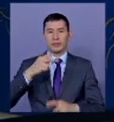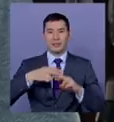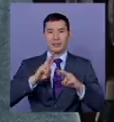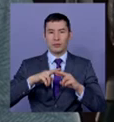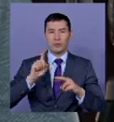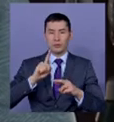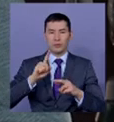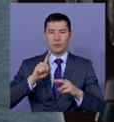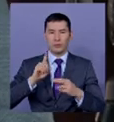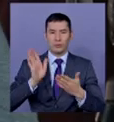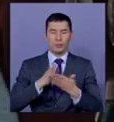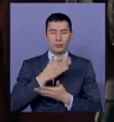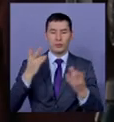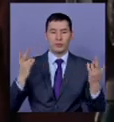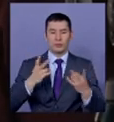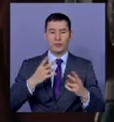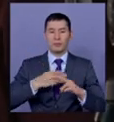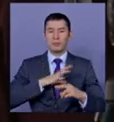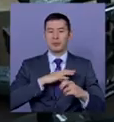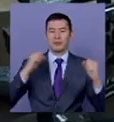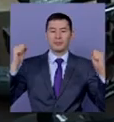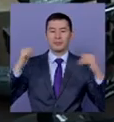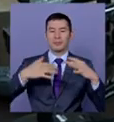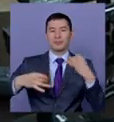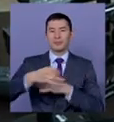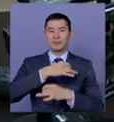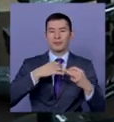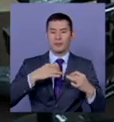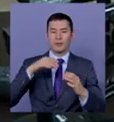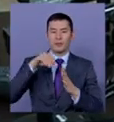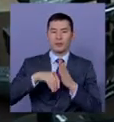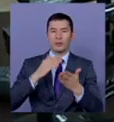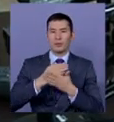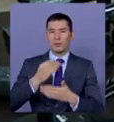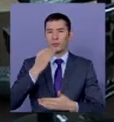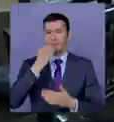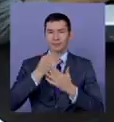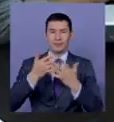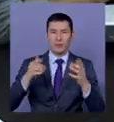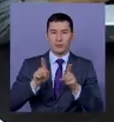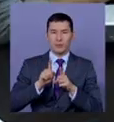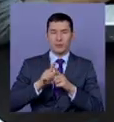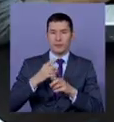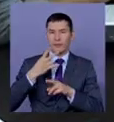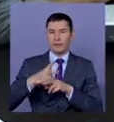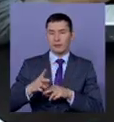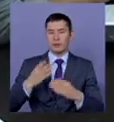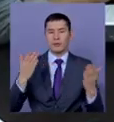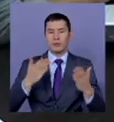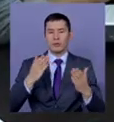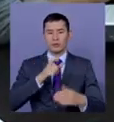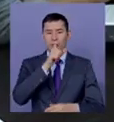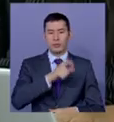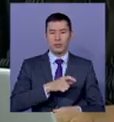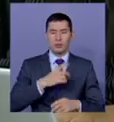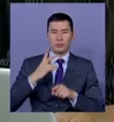еттім. Сондай ақ брифингте улануға әкеліп соғатын азық түліктер жайлы да сөз қозғалды. Ведомство жетекшісінің айтуынша, адамдардың